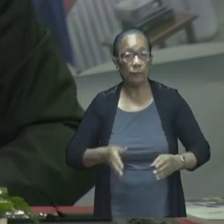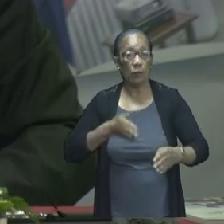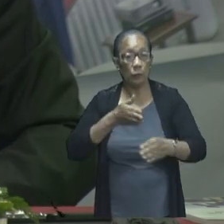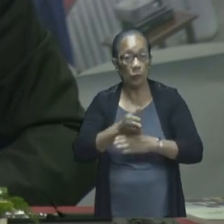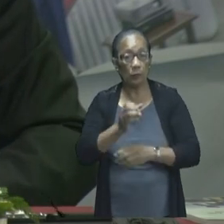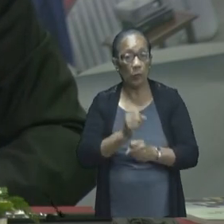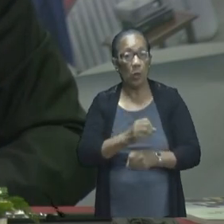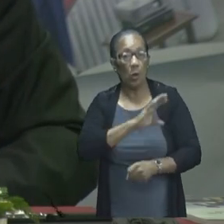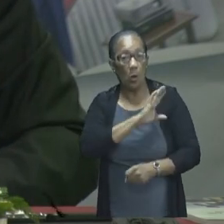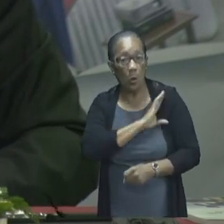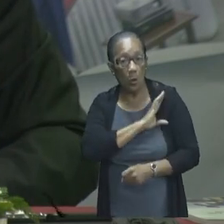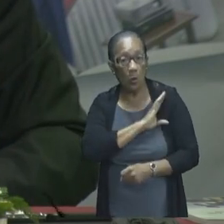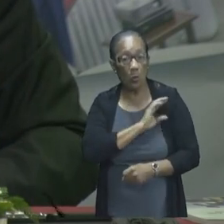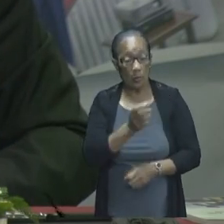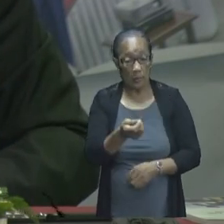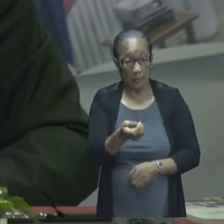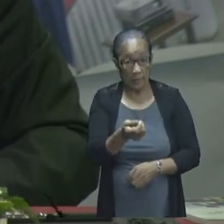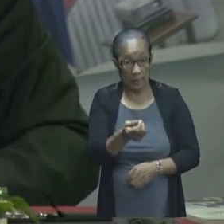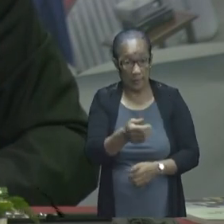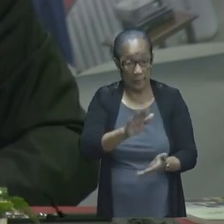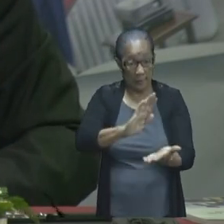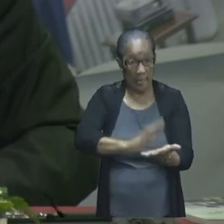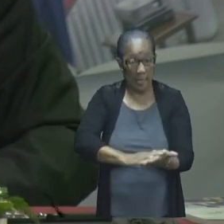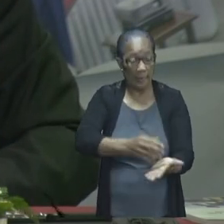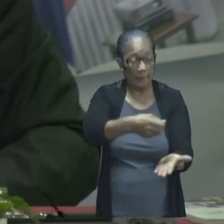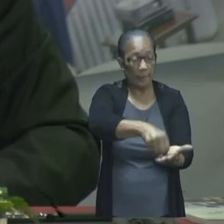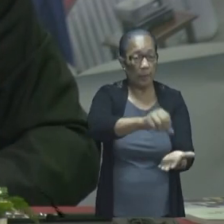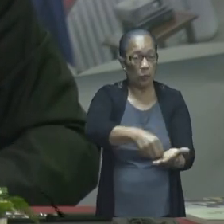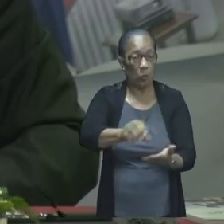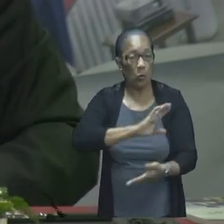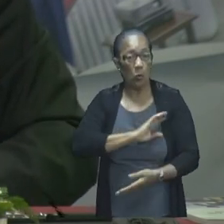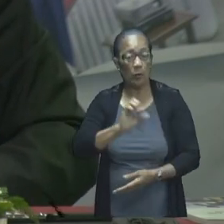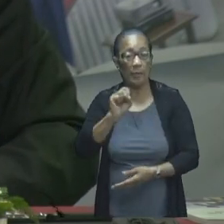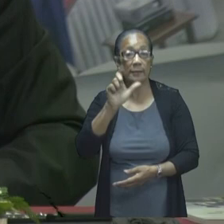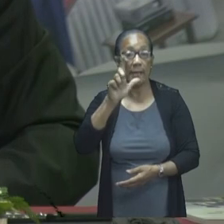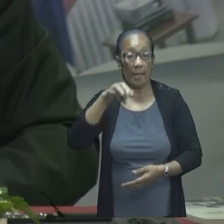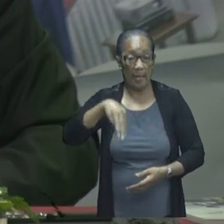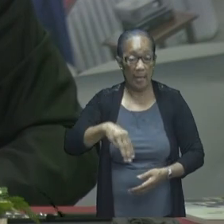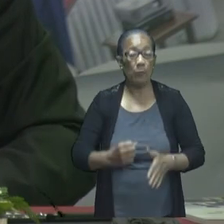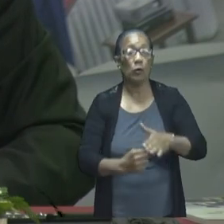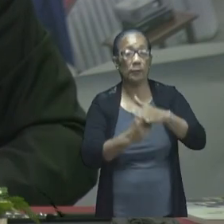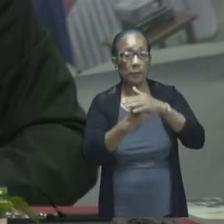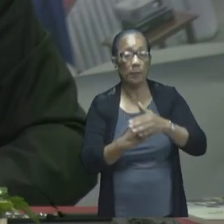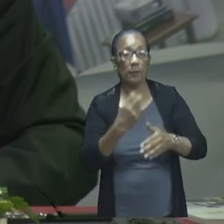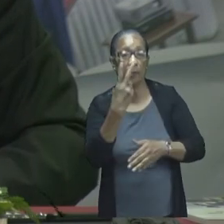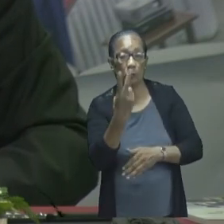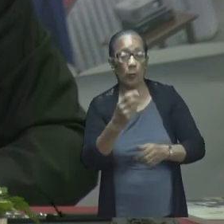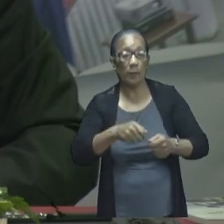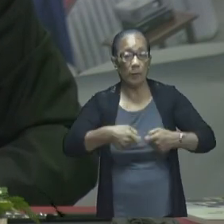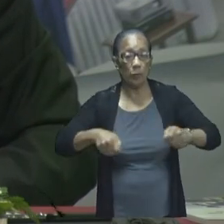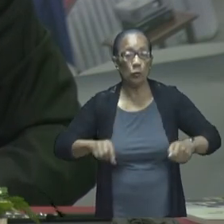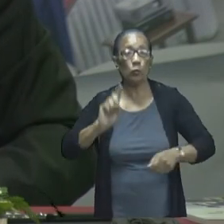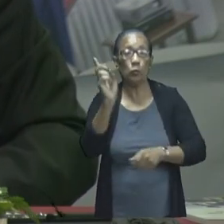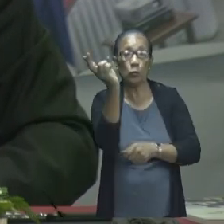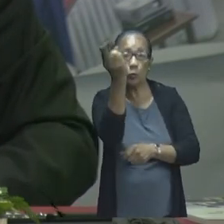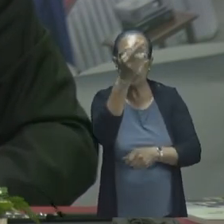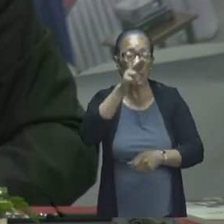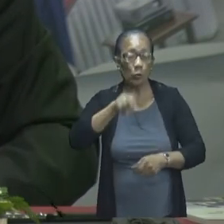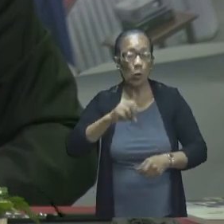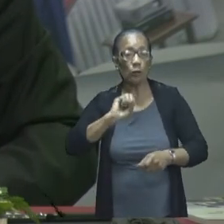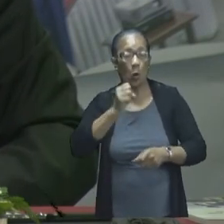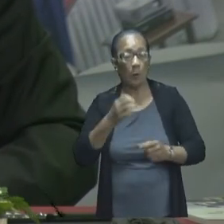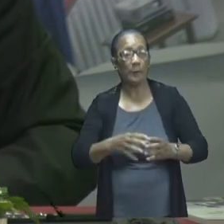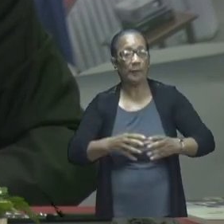ook de salarissen mag betaald kunnen worden zo hebben slm ook ondersteund met de twee miljoen us dollar om dit bereiden